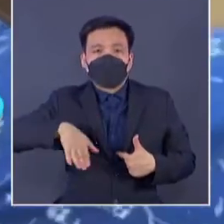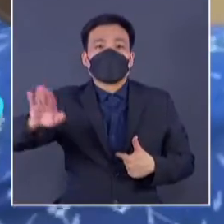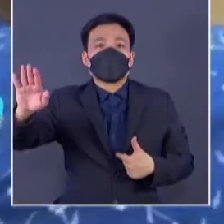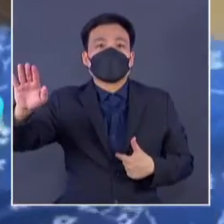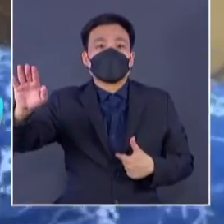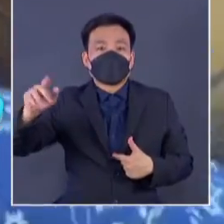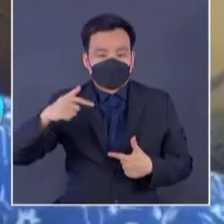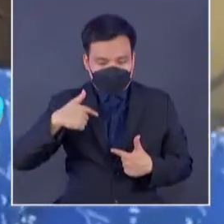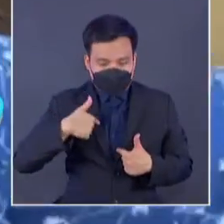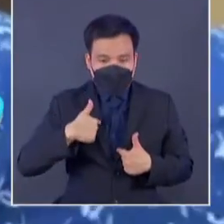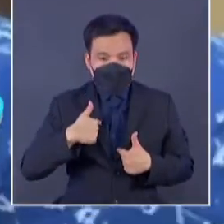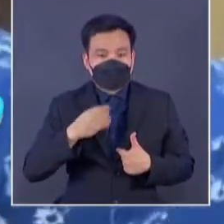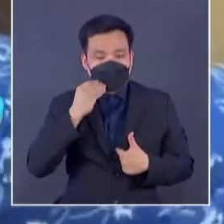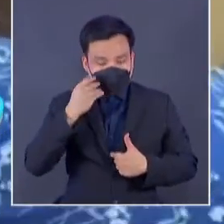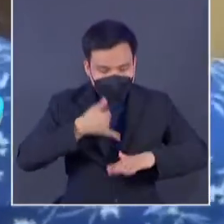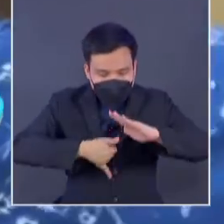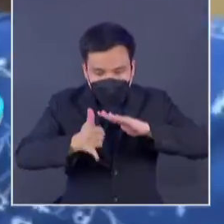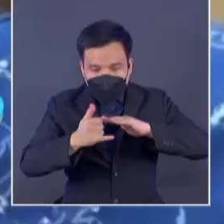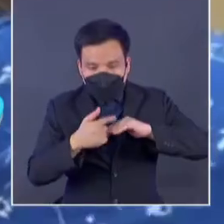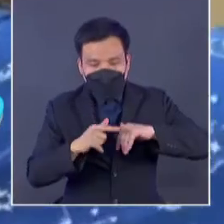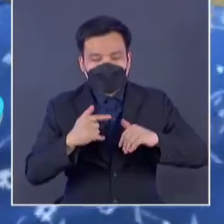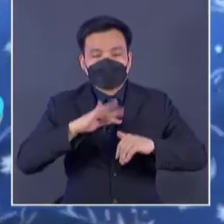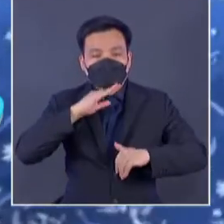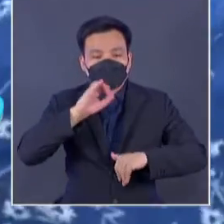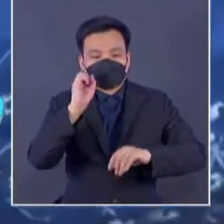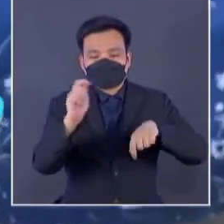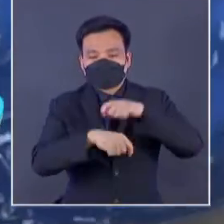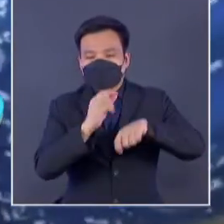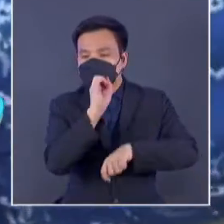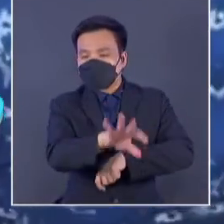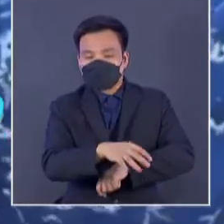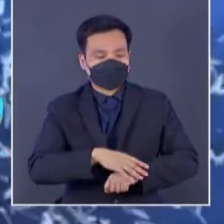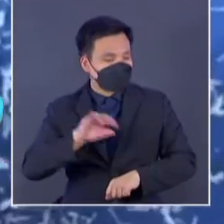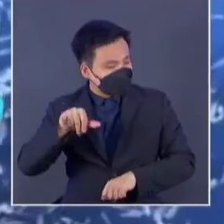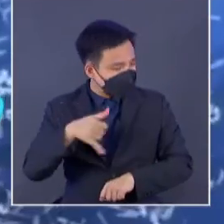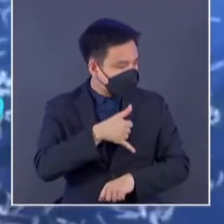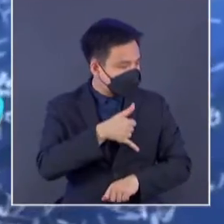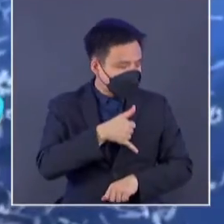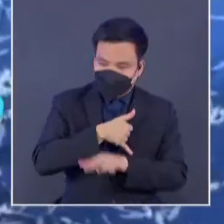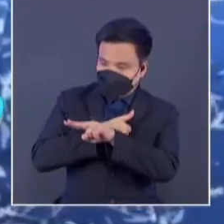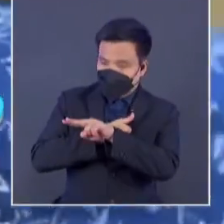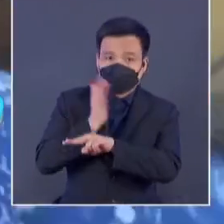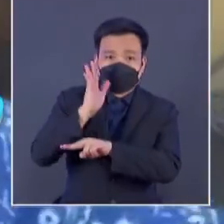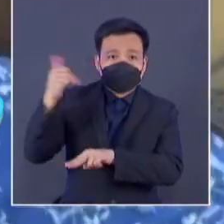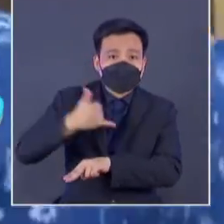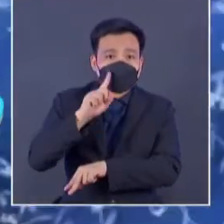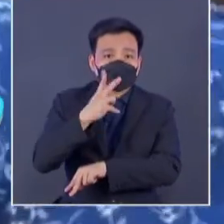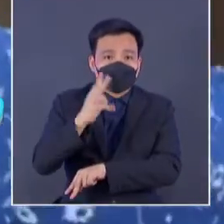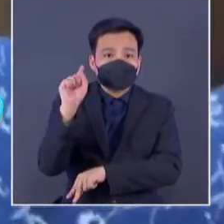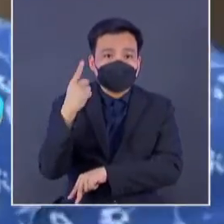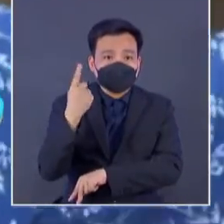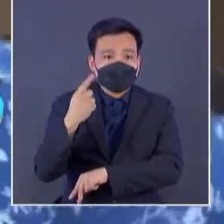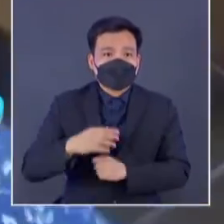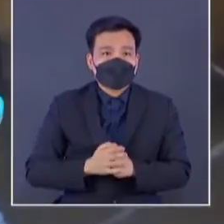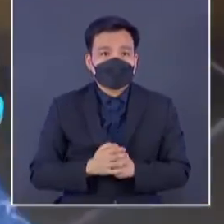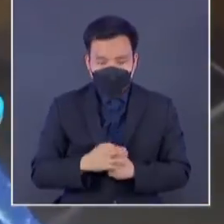เขายังไม่มาพอพี่หันหลังกลับมาถึงรถฟ้าได้เห็นรถเขามาจากจอดแล้วแต่ก็พี่เห็นว่าเกิดกับ